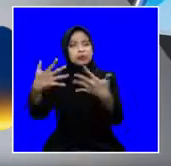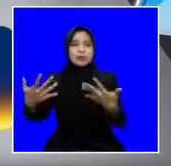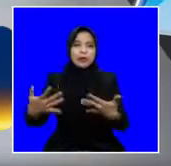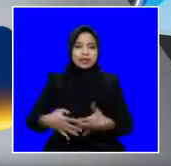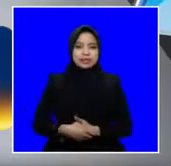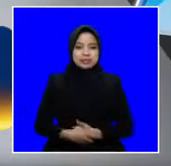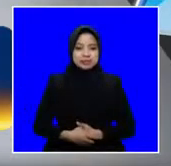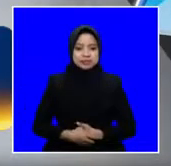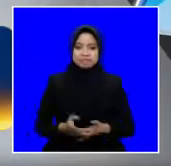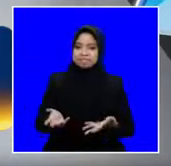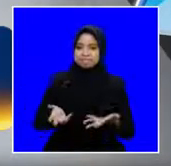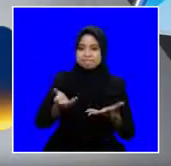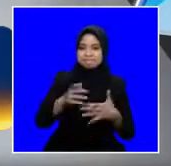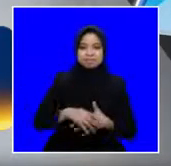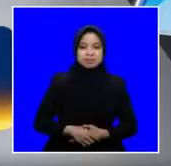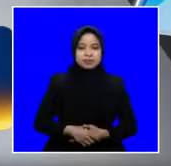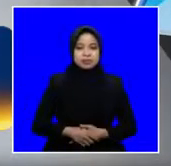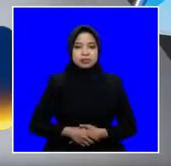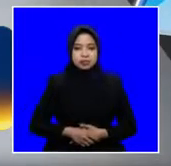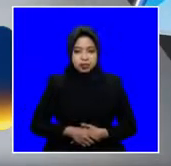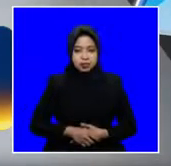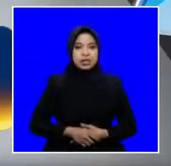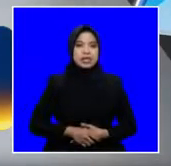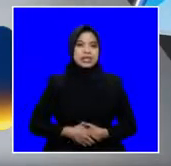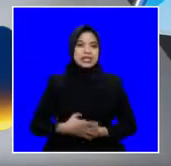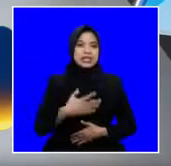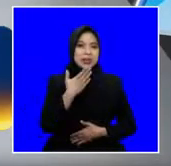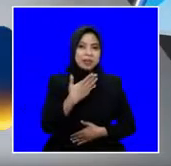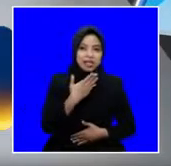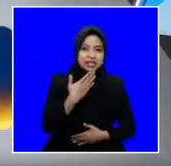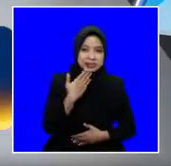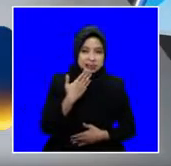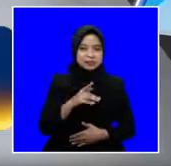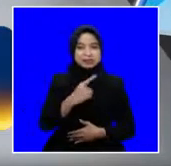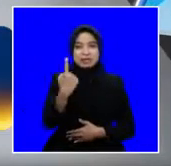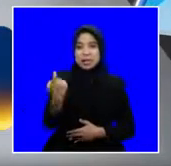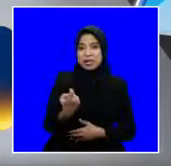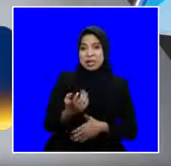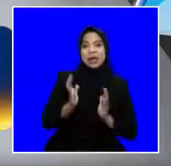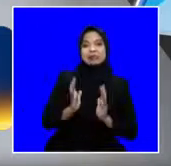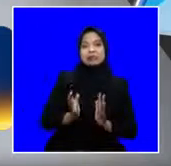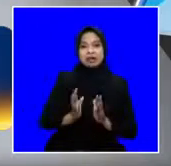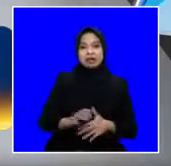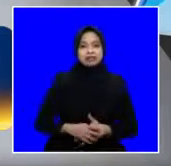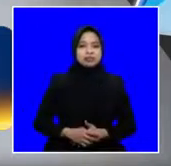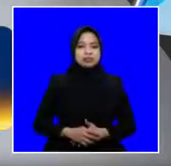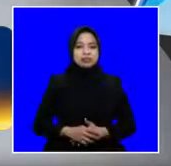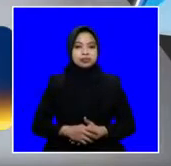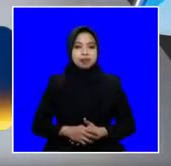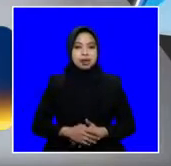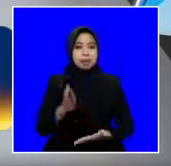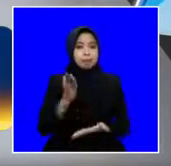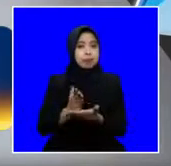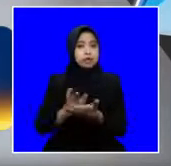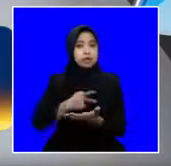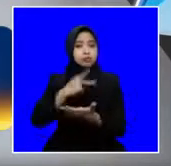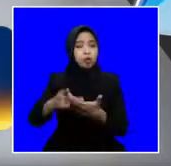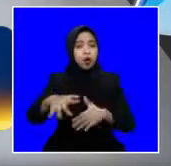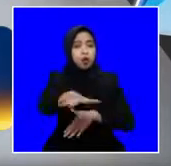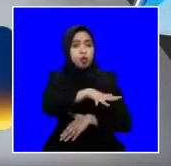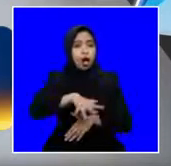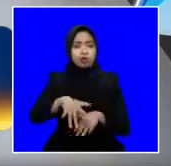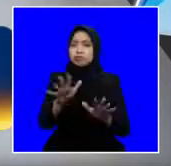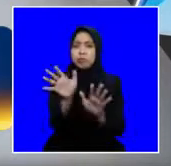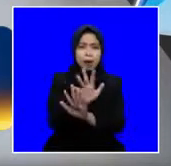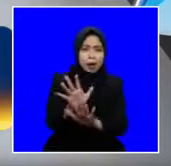Pak Hilmar. Baik, terima kasih pertanyaannya. Pertama, program ini memang tidak ada batasan geografis ya. Jadi